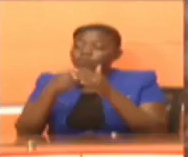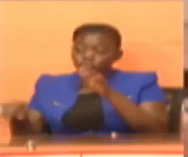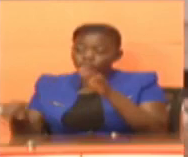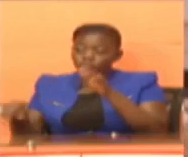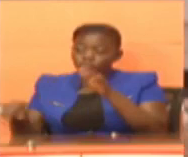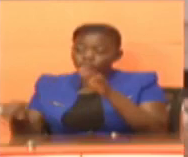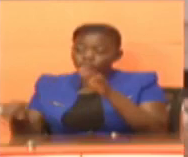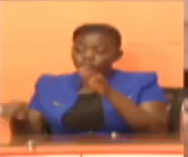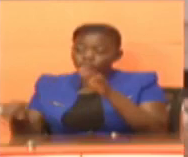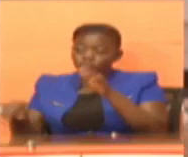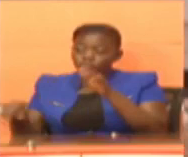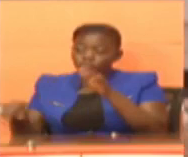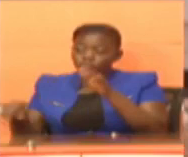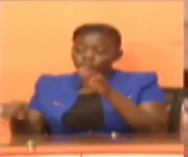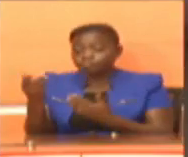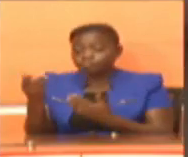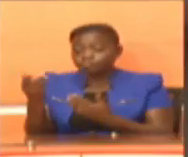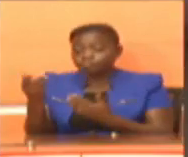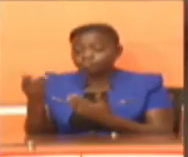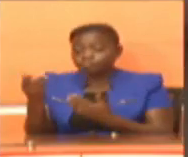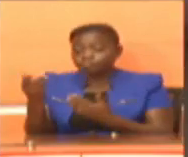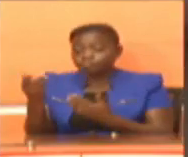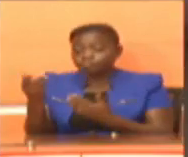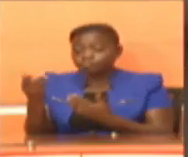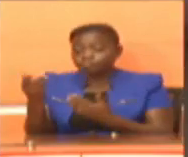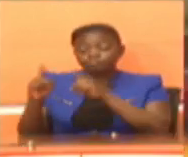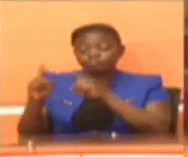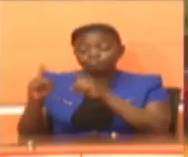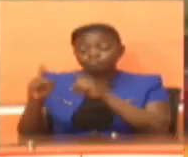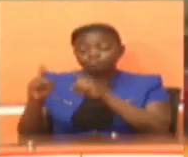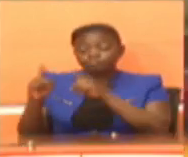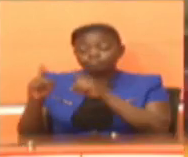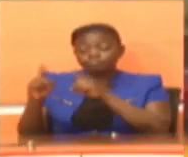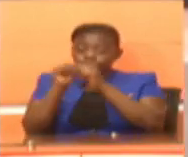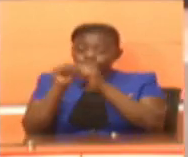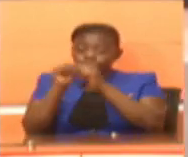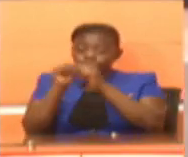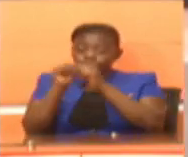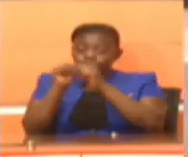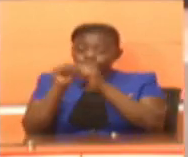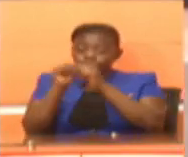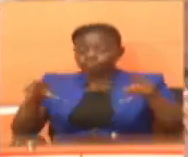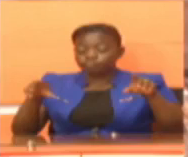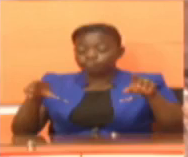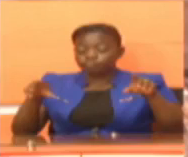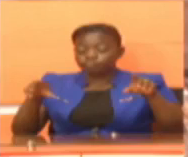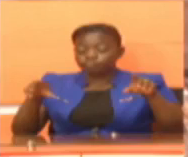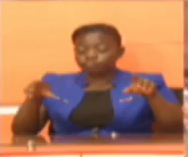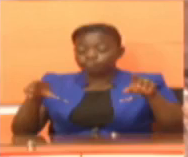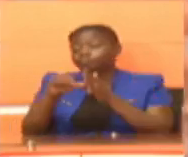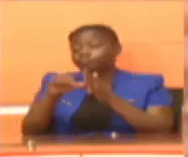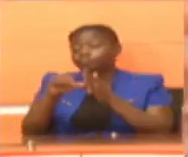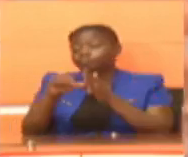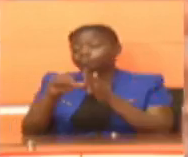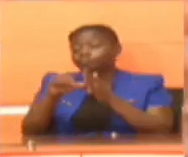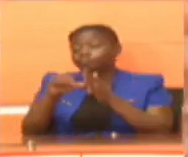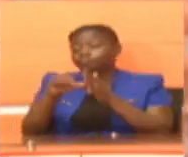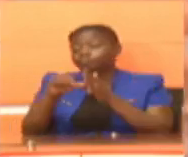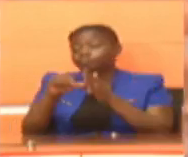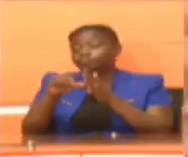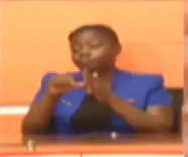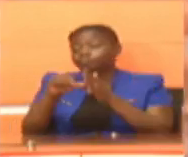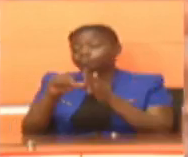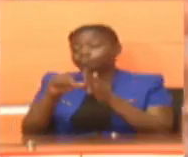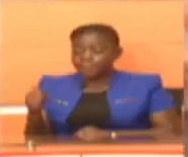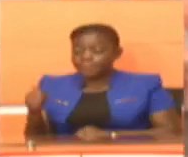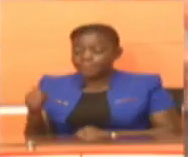batuuka n'okutta omuntu ne basaba bali ku mulimu gw'okukuuma akatale okukwatagana ne bannannyini katale kubanga bosi nsonga zaabwe omu abadde ayimiridde